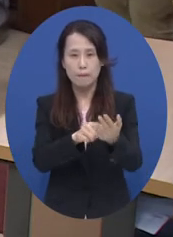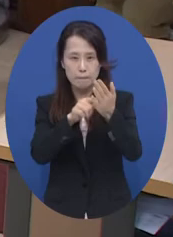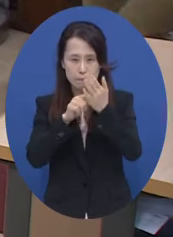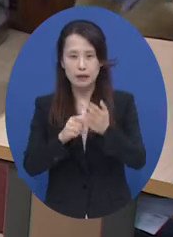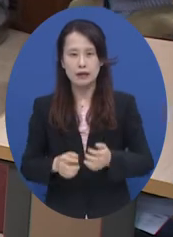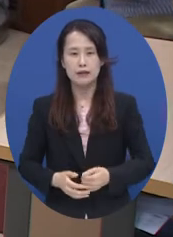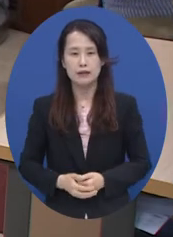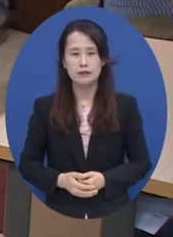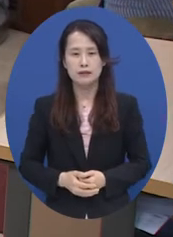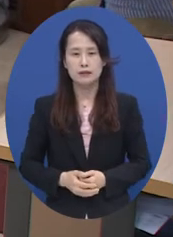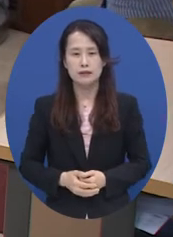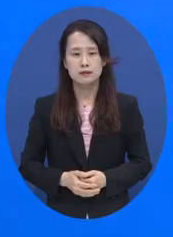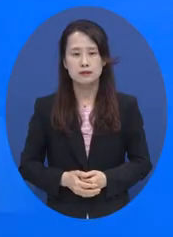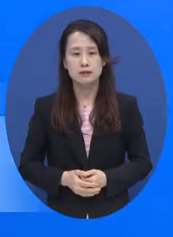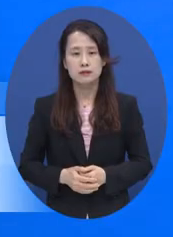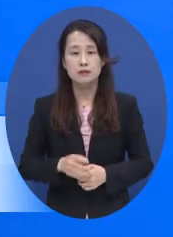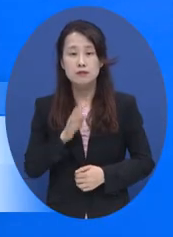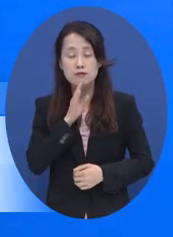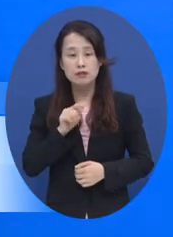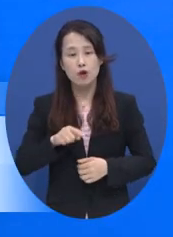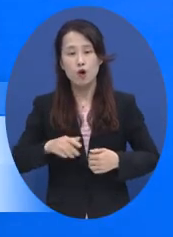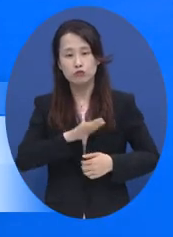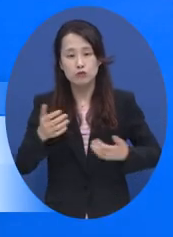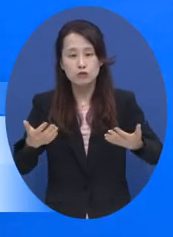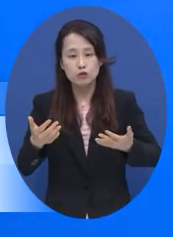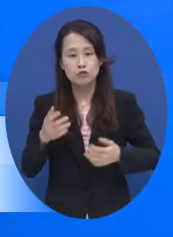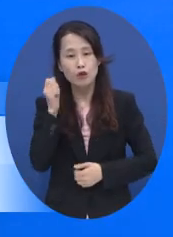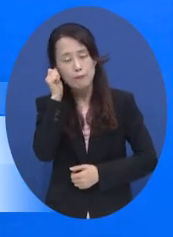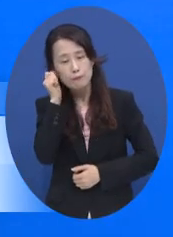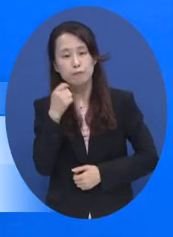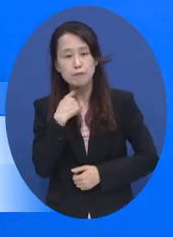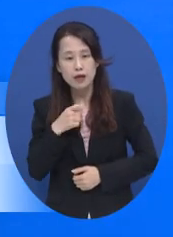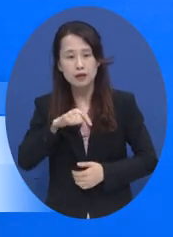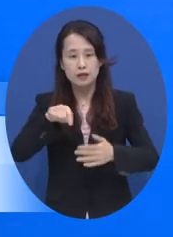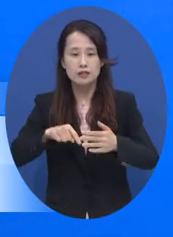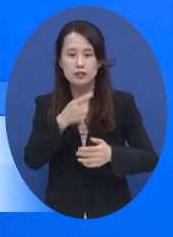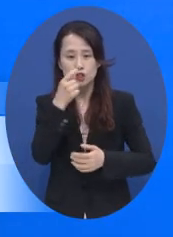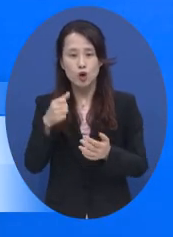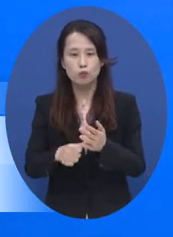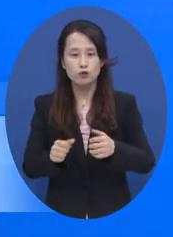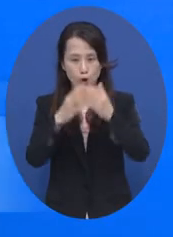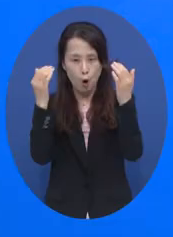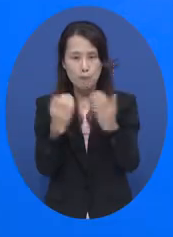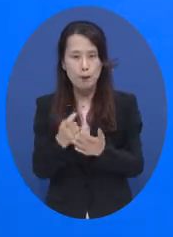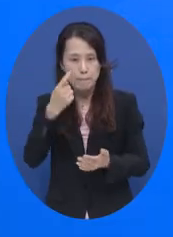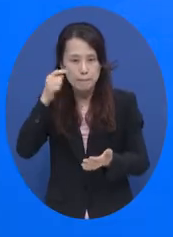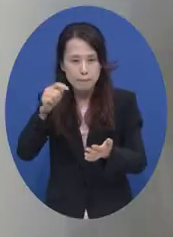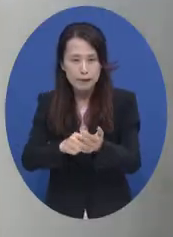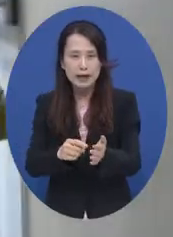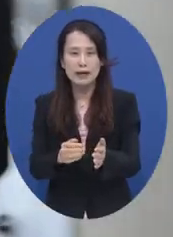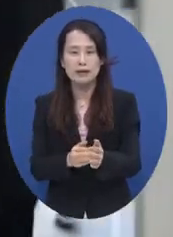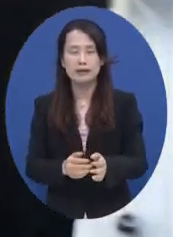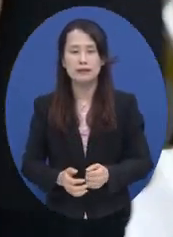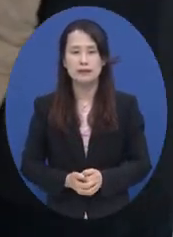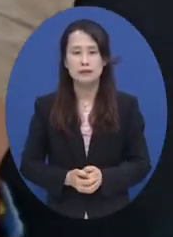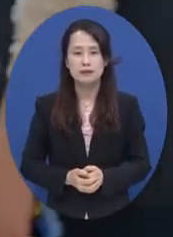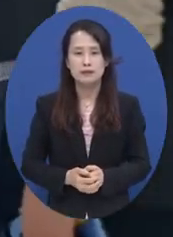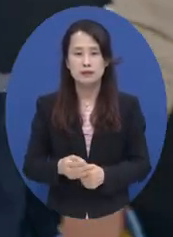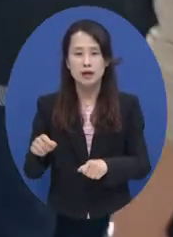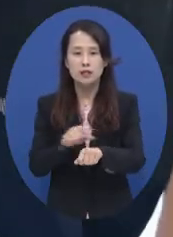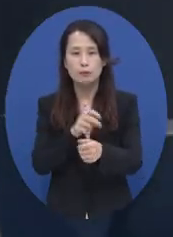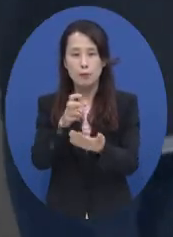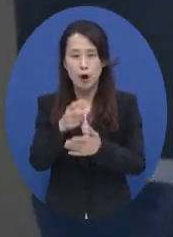드러났습니다. 실제로 우리 직원들이 숙박을 했어요. 그래서 그 안에서 증거물을 전부 찾아냈습니다.